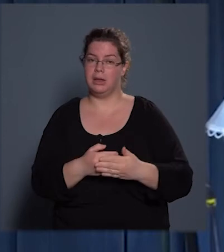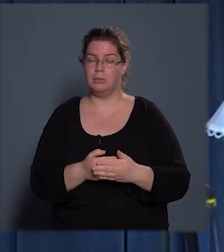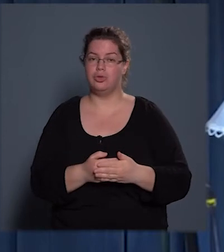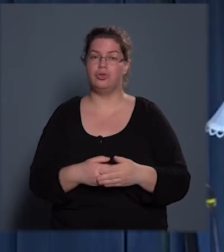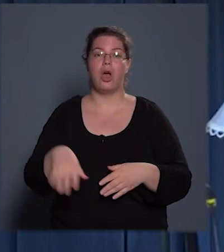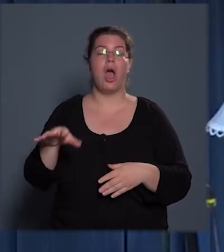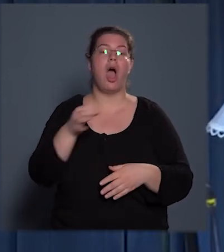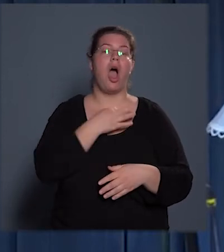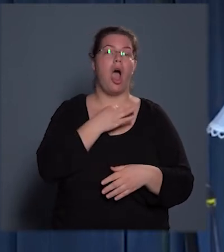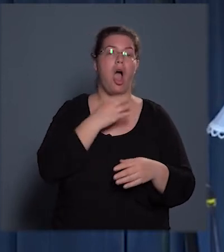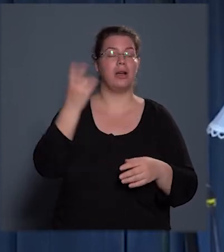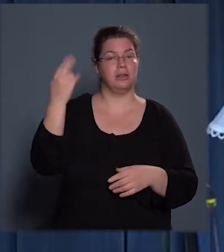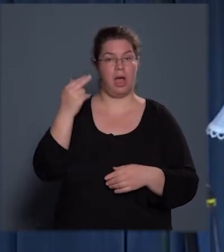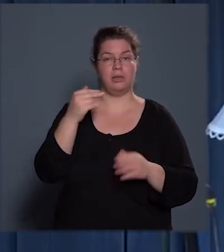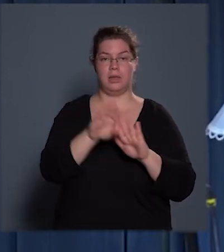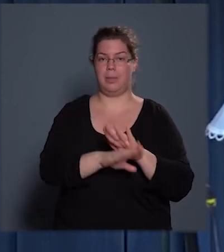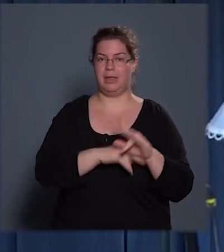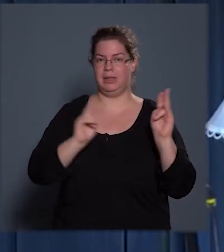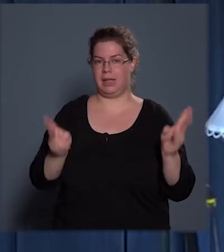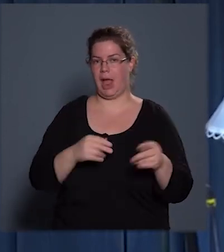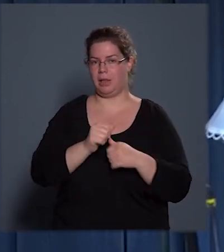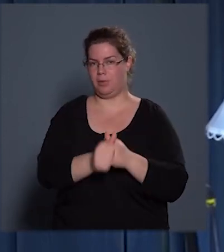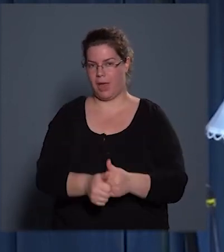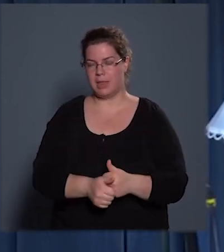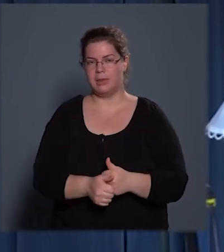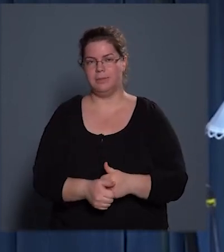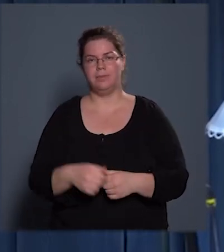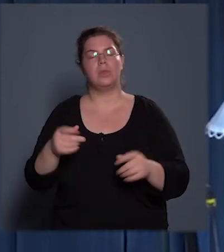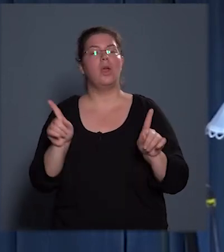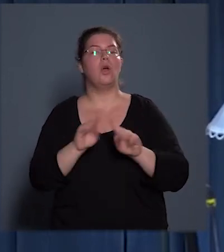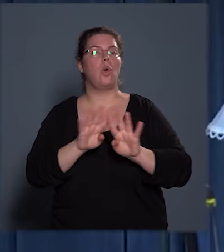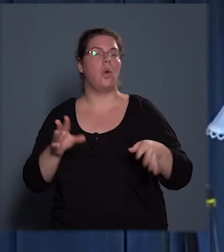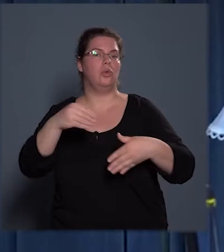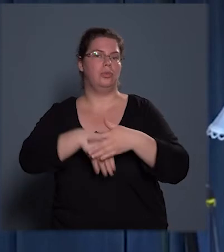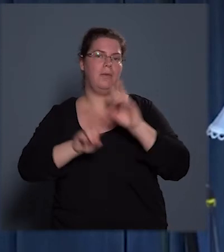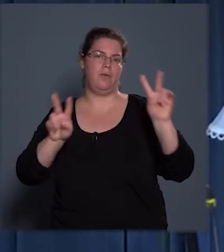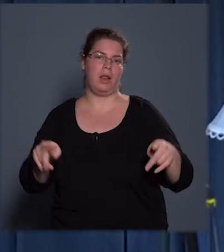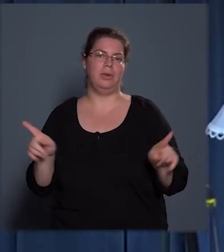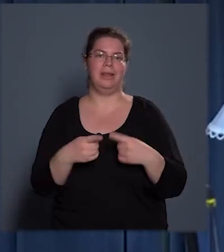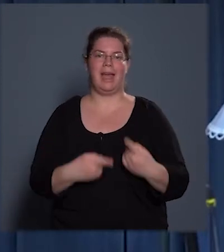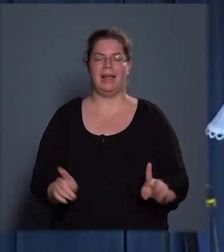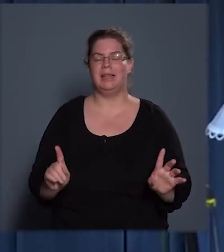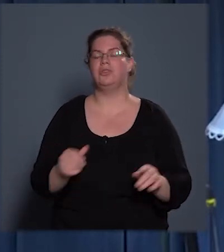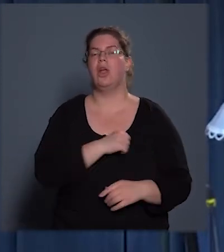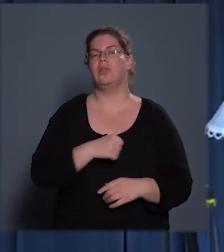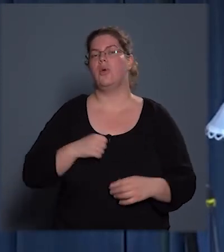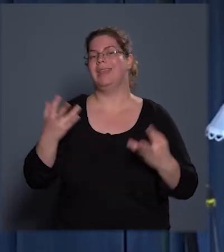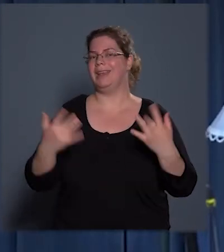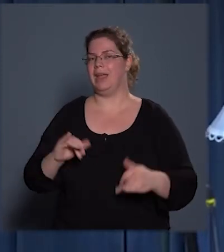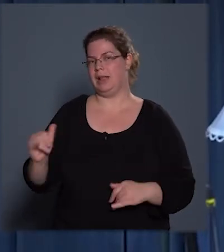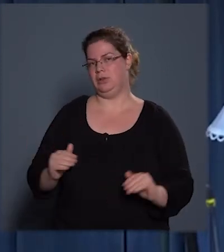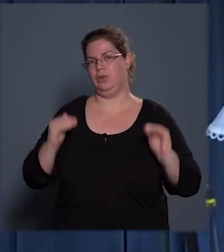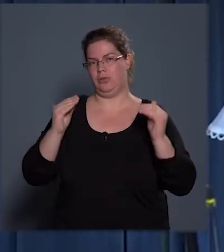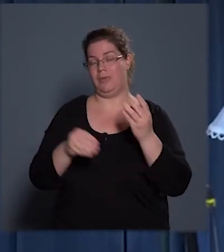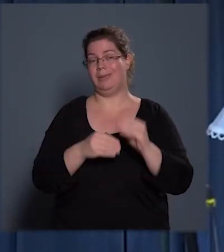a hangtan szabályait kell követni. A kórusban való éneklés az önértékelést is növeli, mert